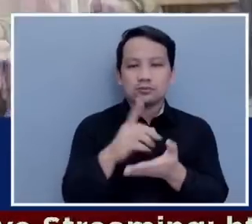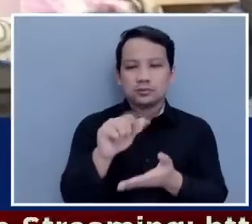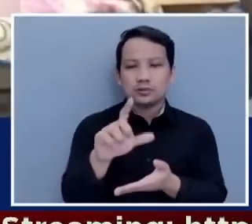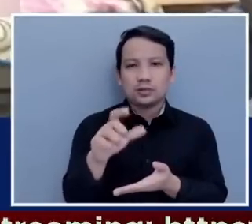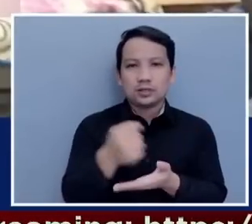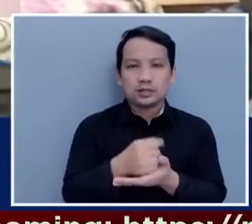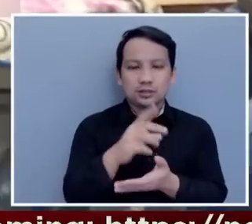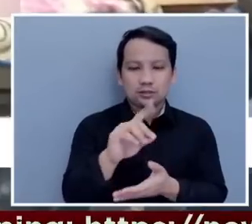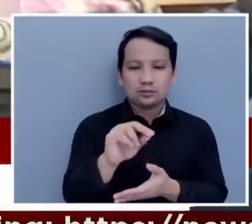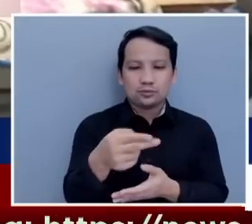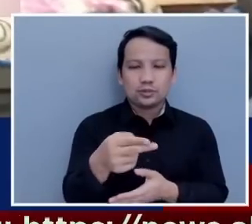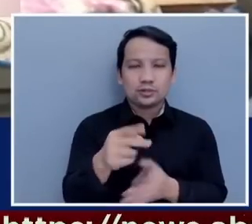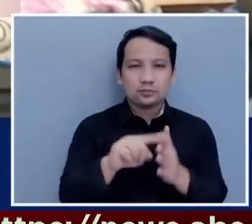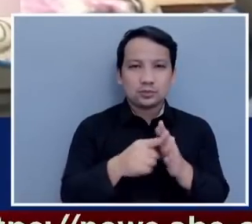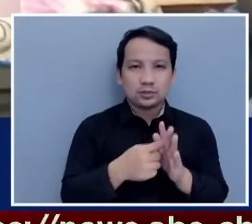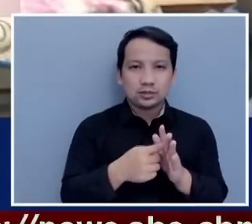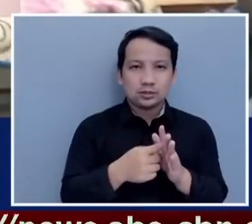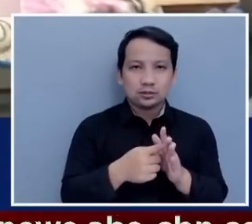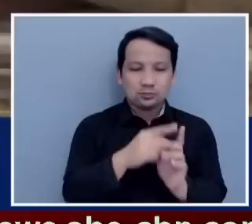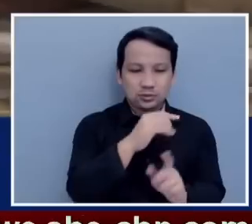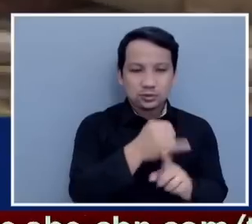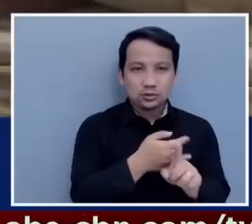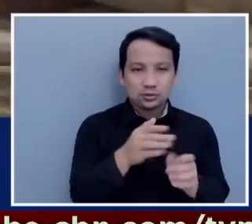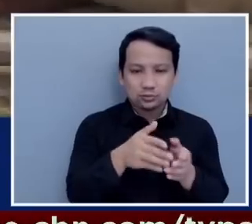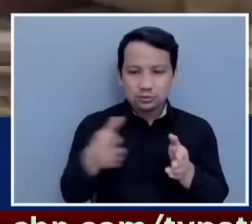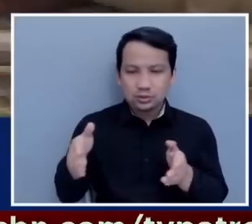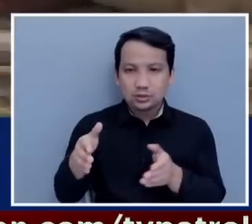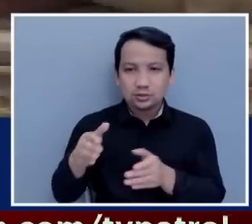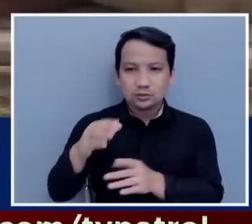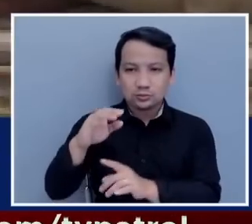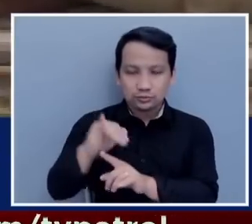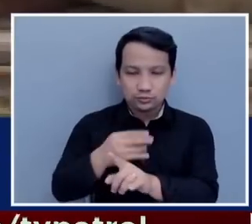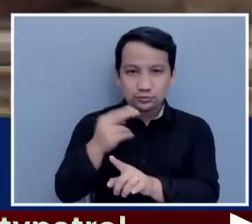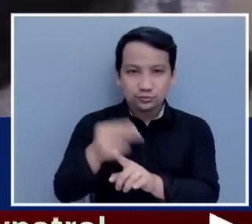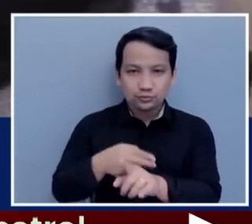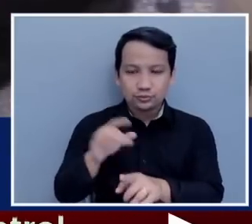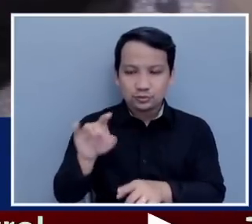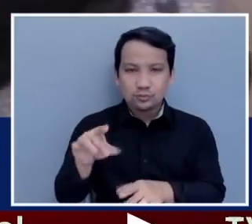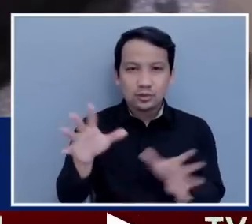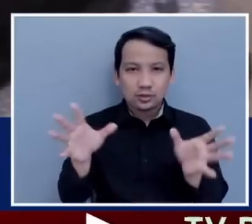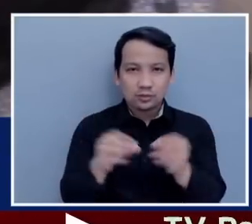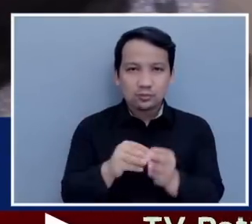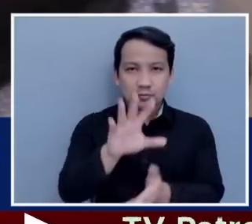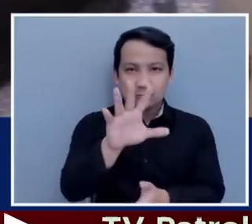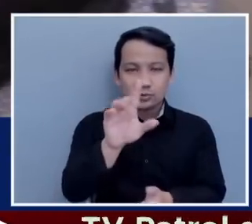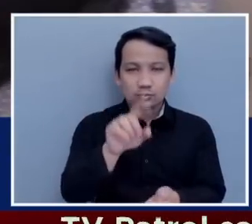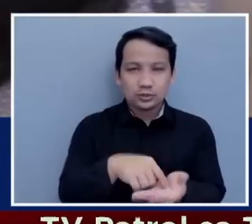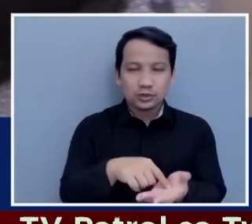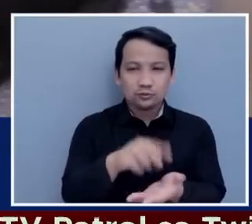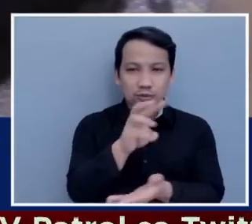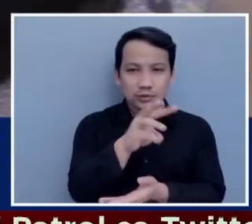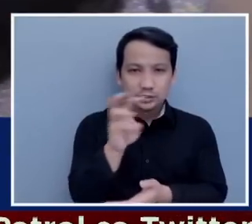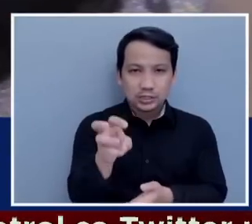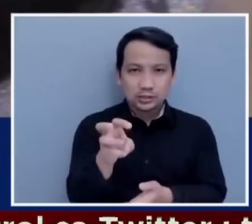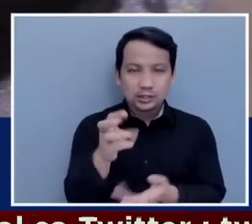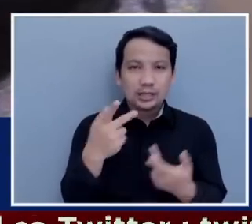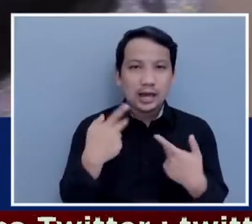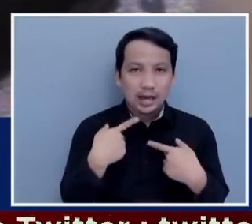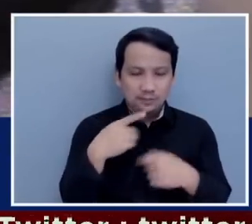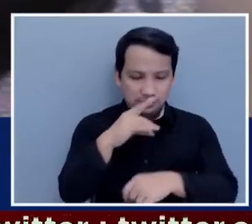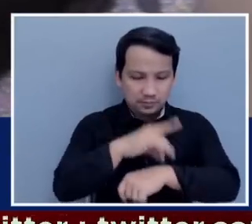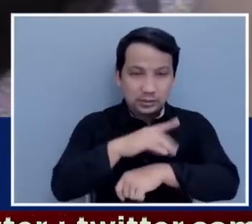Health, simula Enero hanggang Hunyo 18, pumalo na sa 51,600 ang kaso ng dengue fever sa